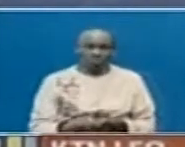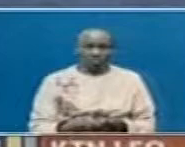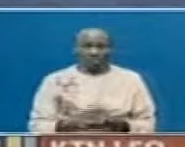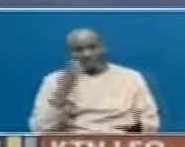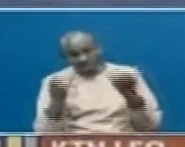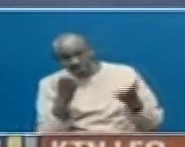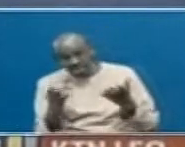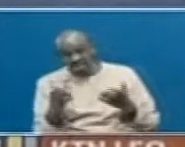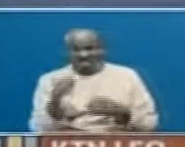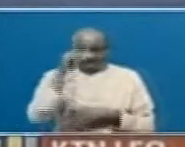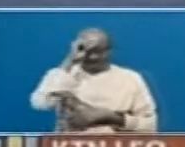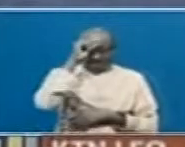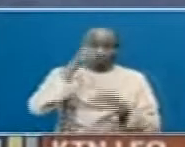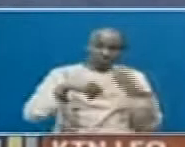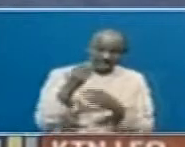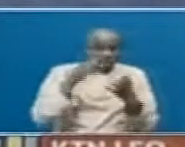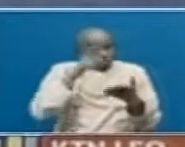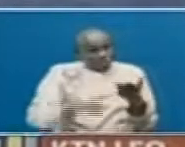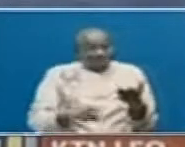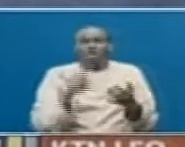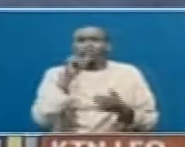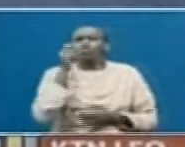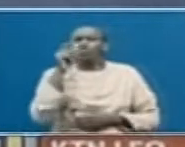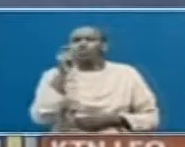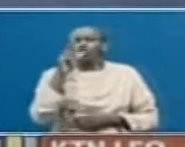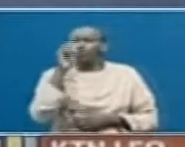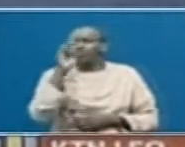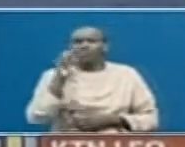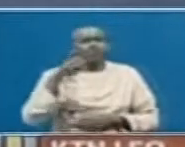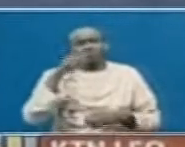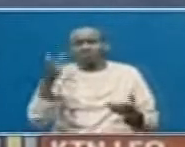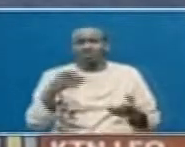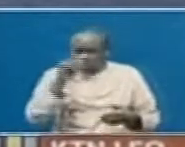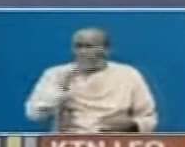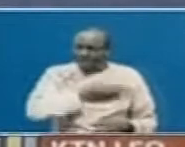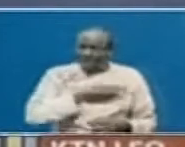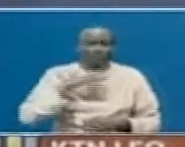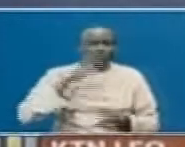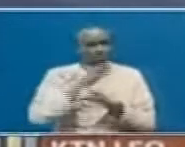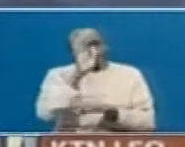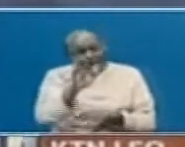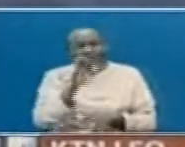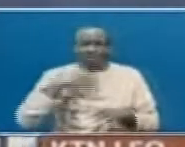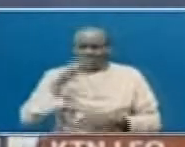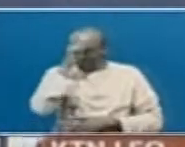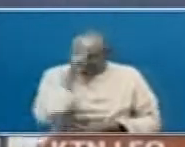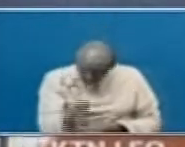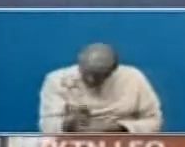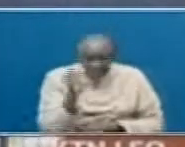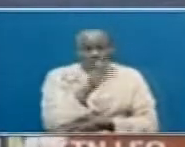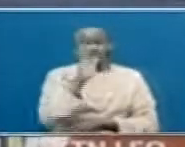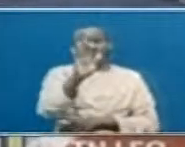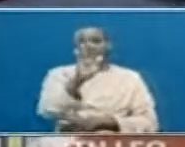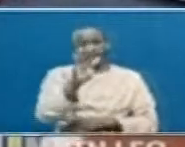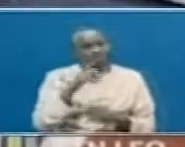Pengine kutuzwa na serikali katika mauzo, maana ziko kwa YouTube kila mtu anazicheza. Je, umefaidika, umeweza kukumbukwa na ukapatiwa heshima kutoka muziki